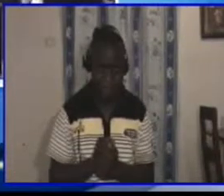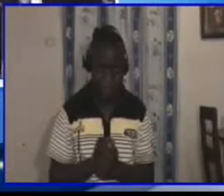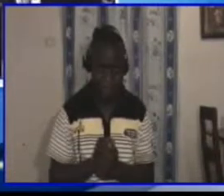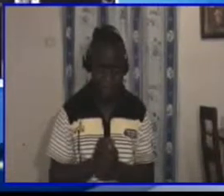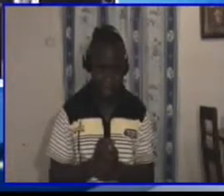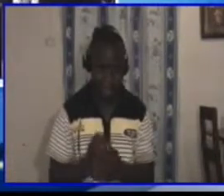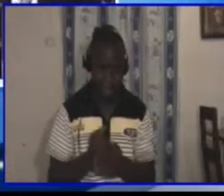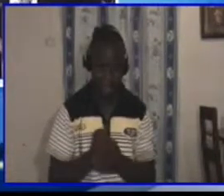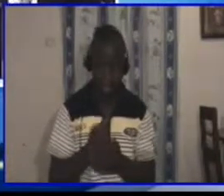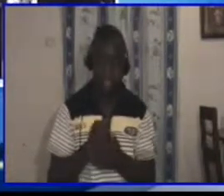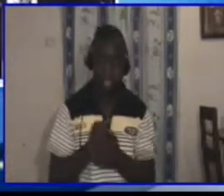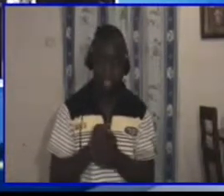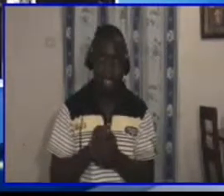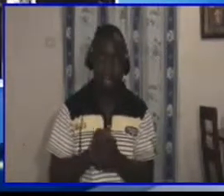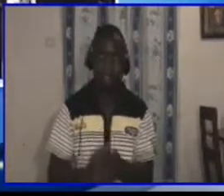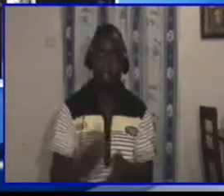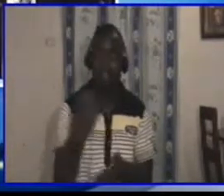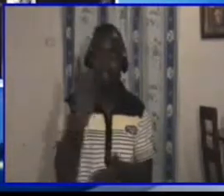che verranno